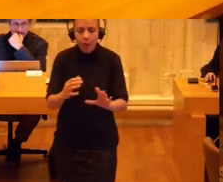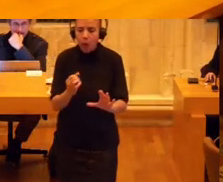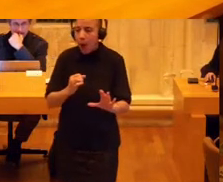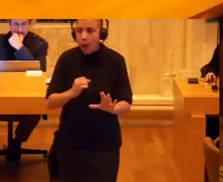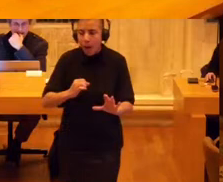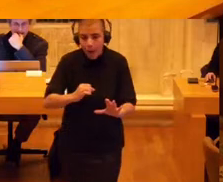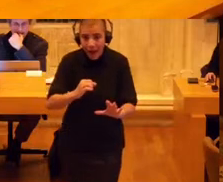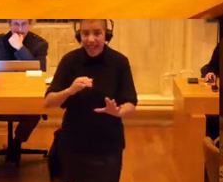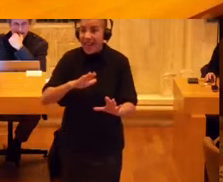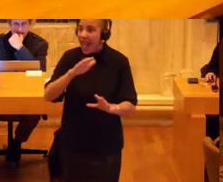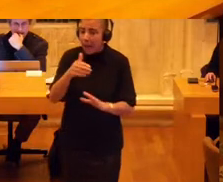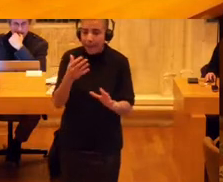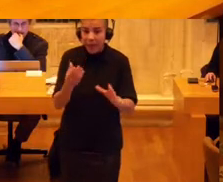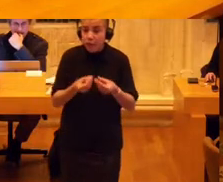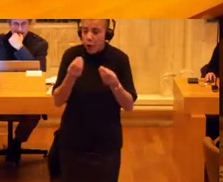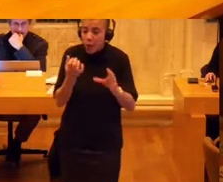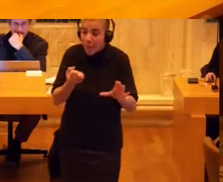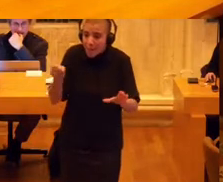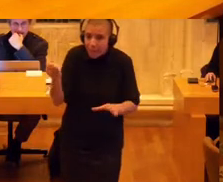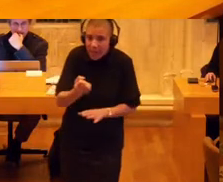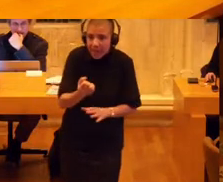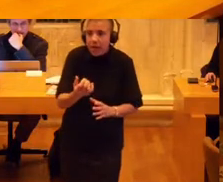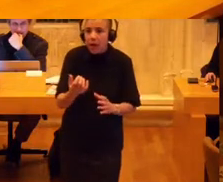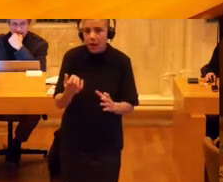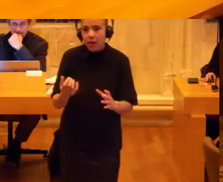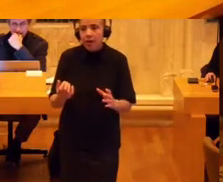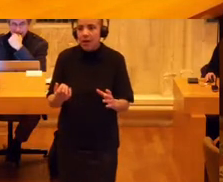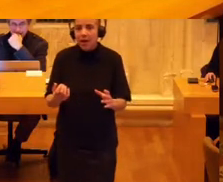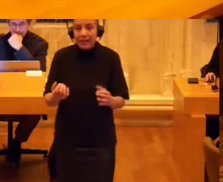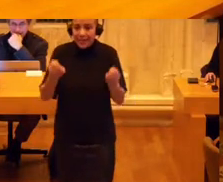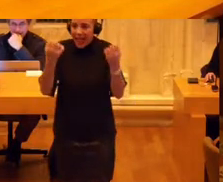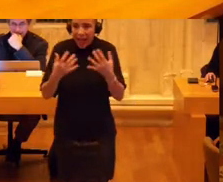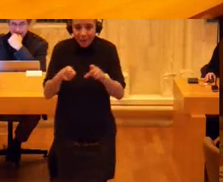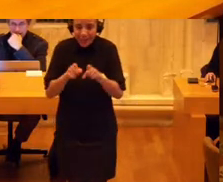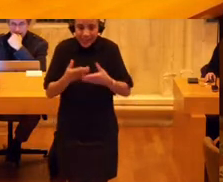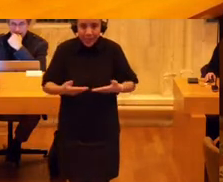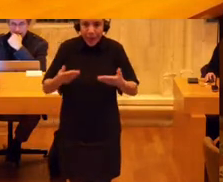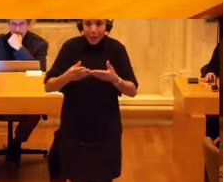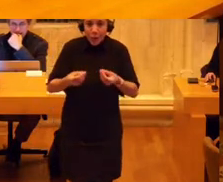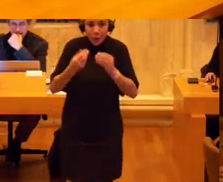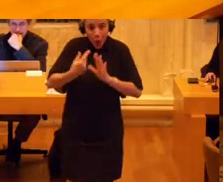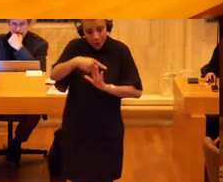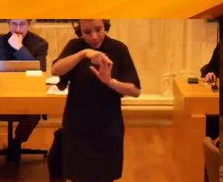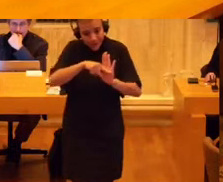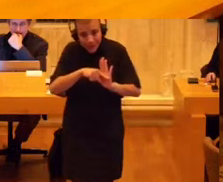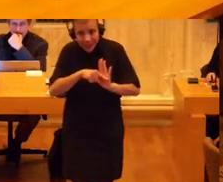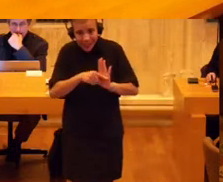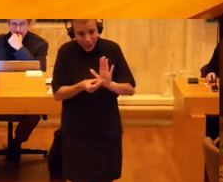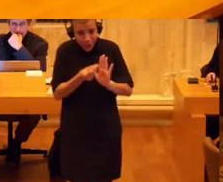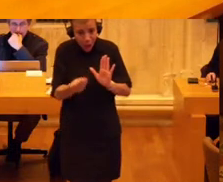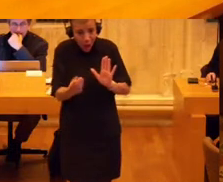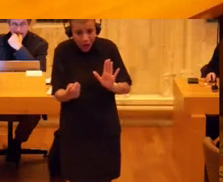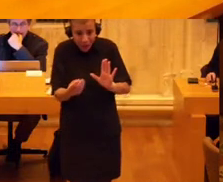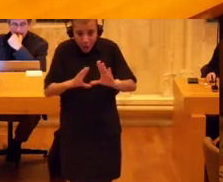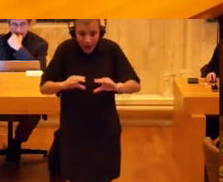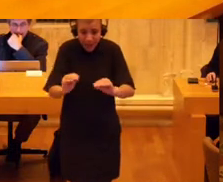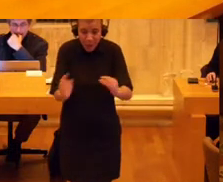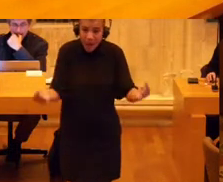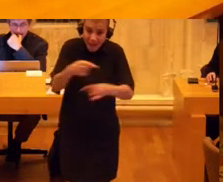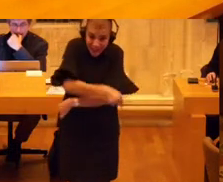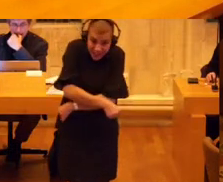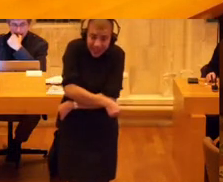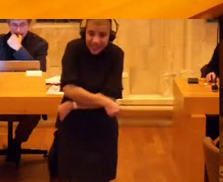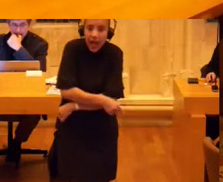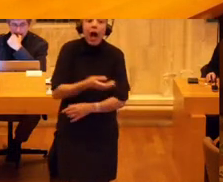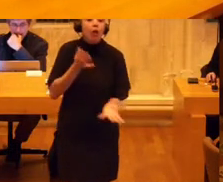peuvent ouvrir des droits à des panneaux qui n'existent pas. Donc peut-être que certains naturellement préféraient communiquer sur